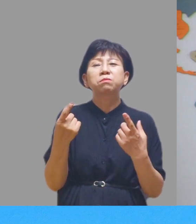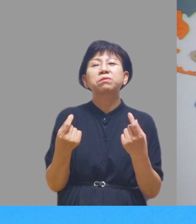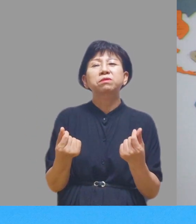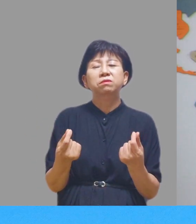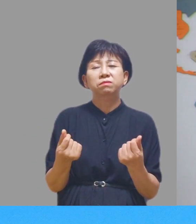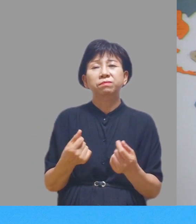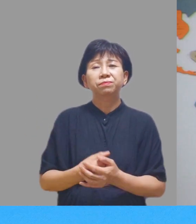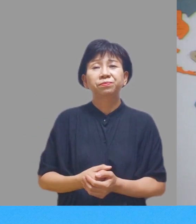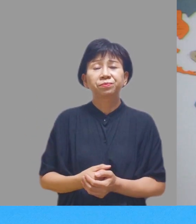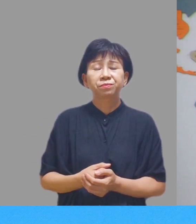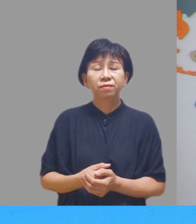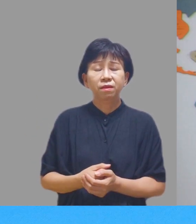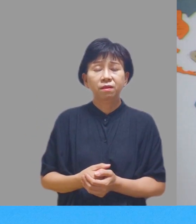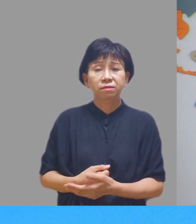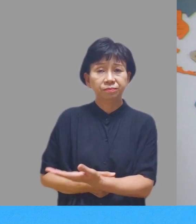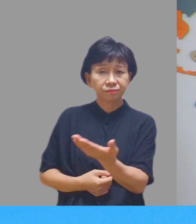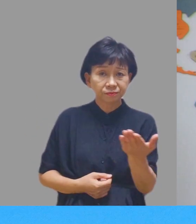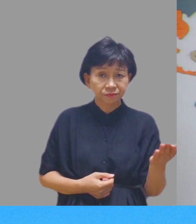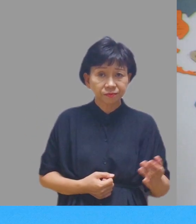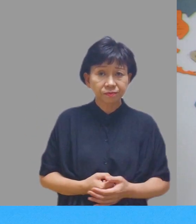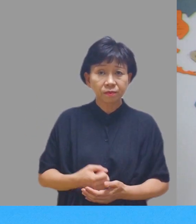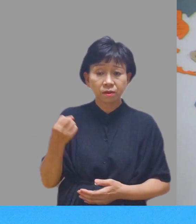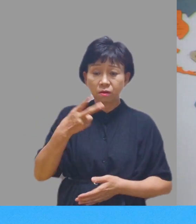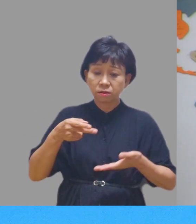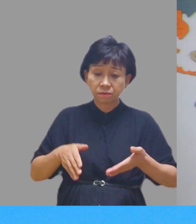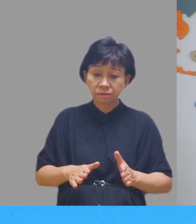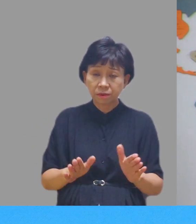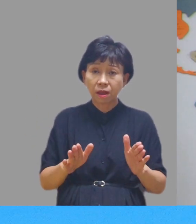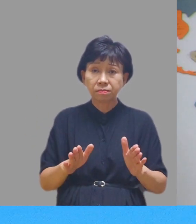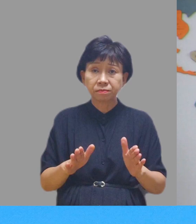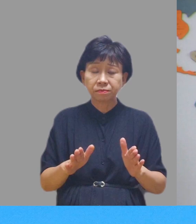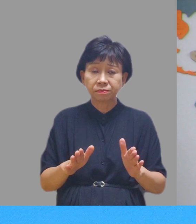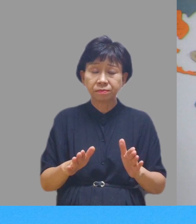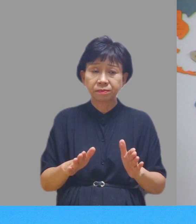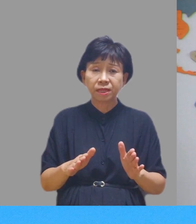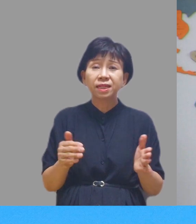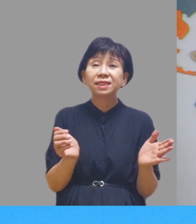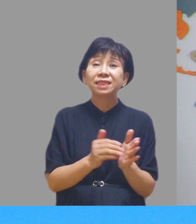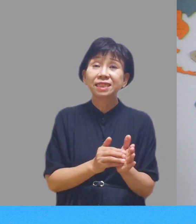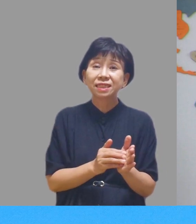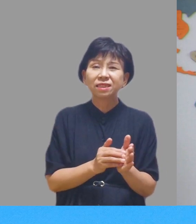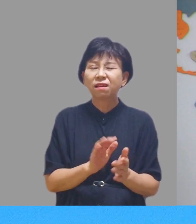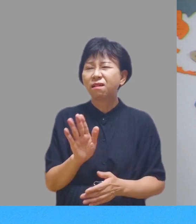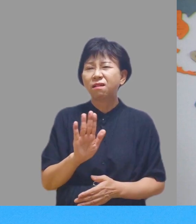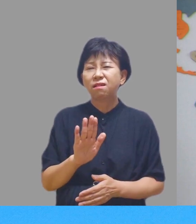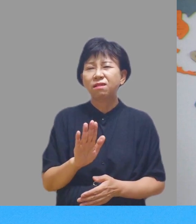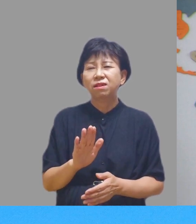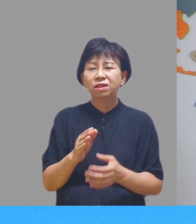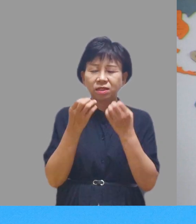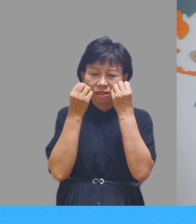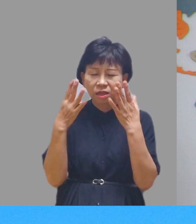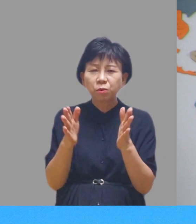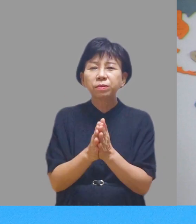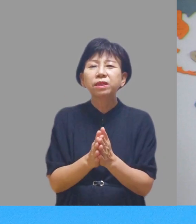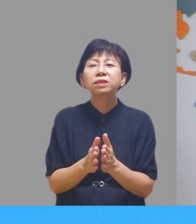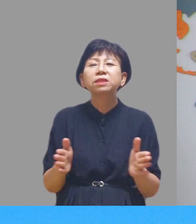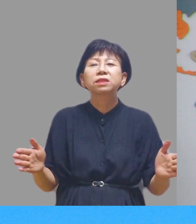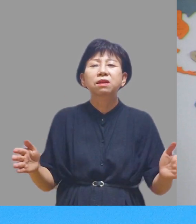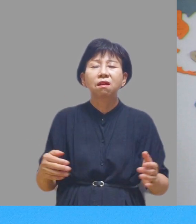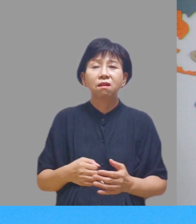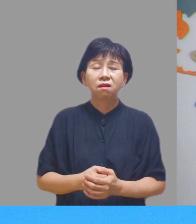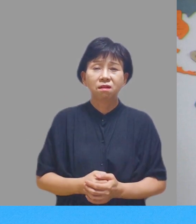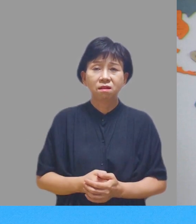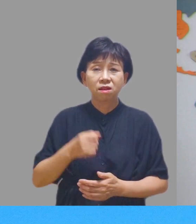그렇습니다. 그런데 성도 여러분, 거듭남은 끝이 아니라 시작입니다. 마치 갓 태어난 아기가 자라야 하듯